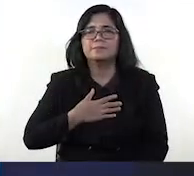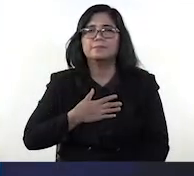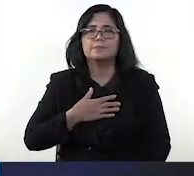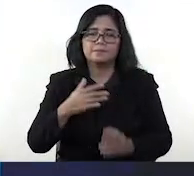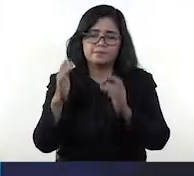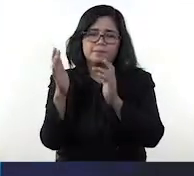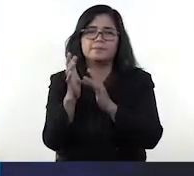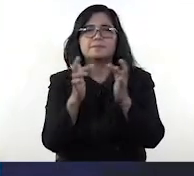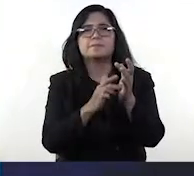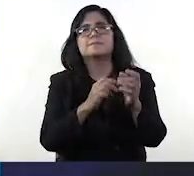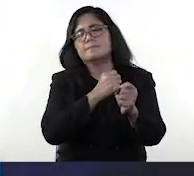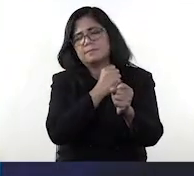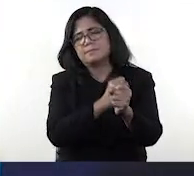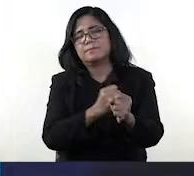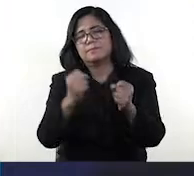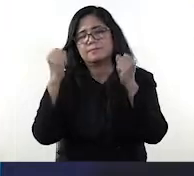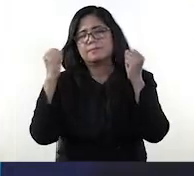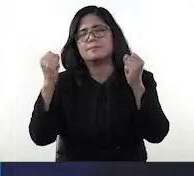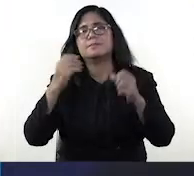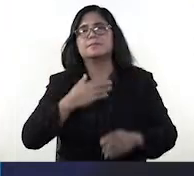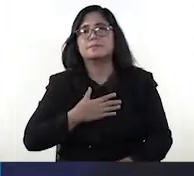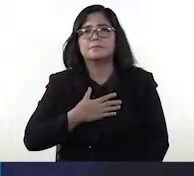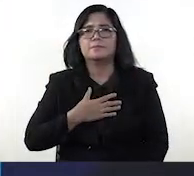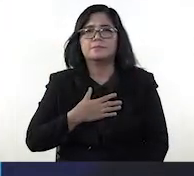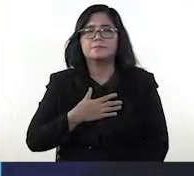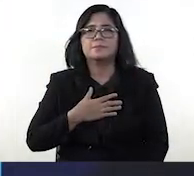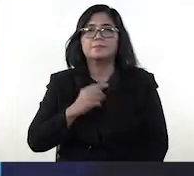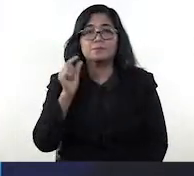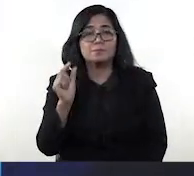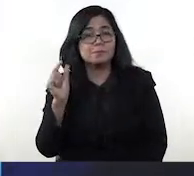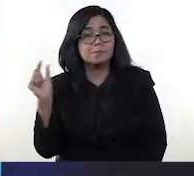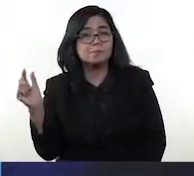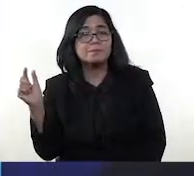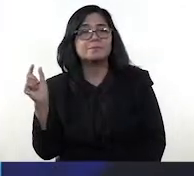kekuatanku Yesus kekuatanku